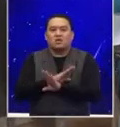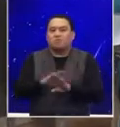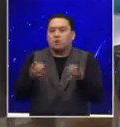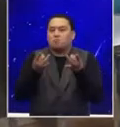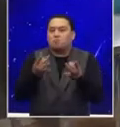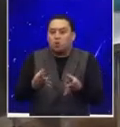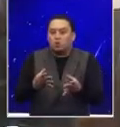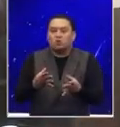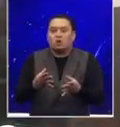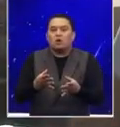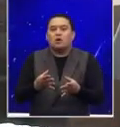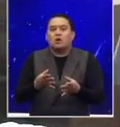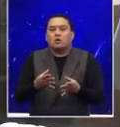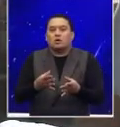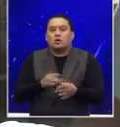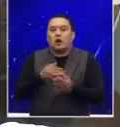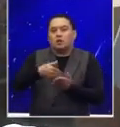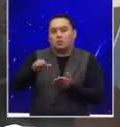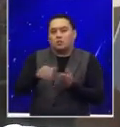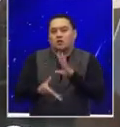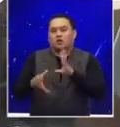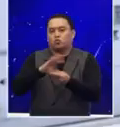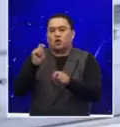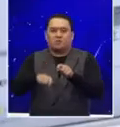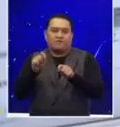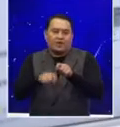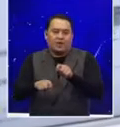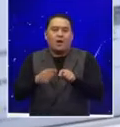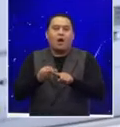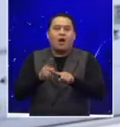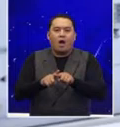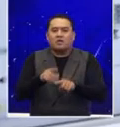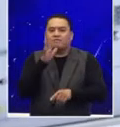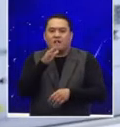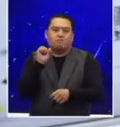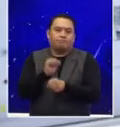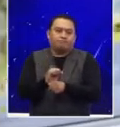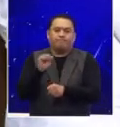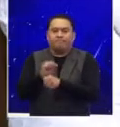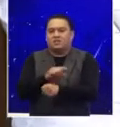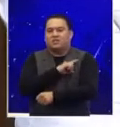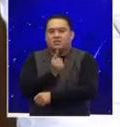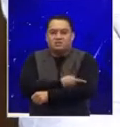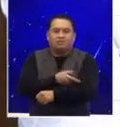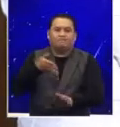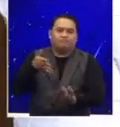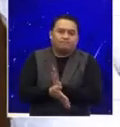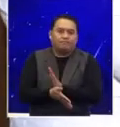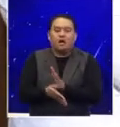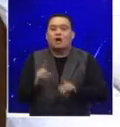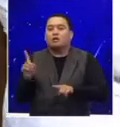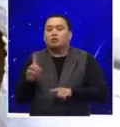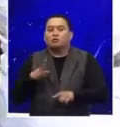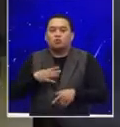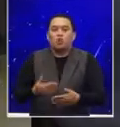обычном порядке по умолчанию отменить результаты проверки. А это отнимает время и забирает силы, сетует Кузиев. И